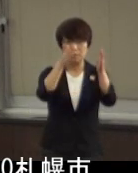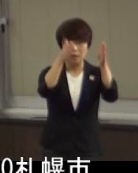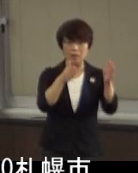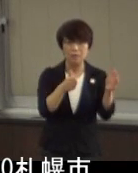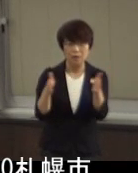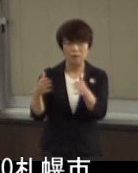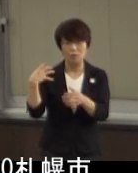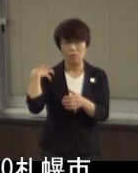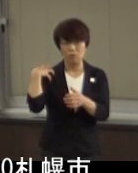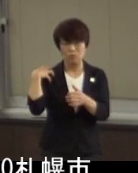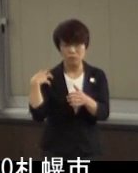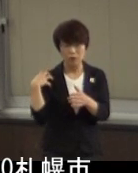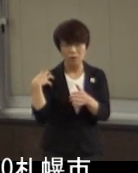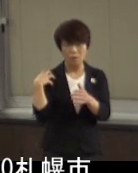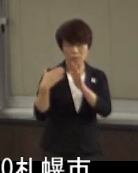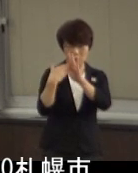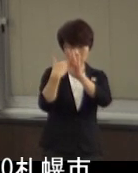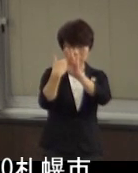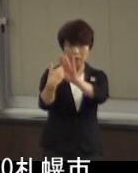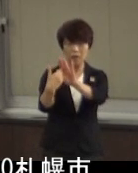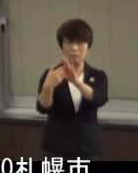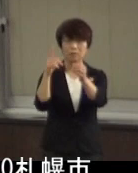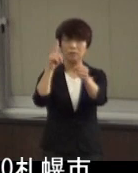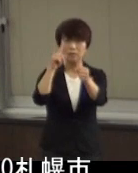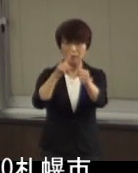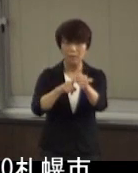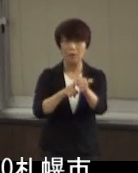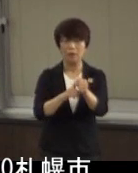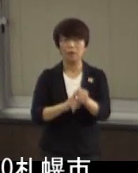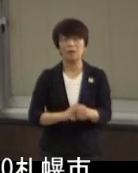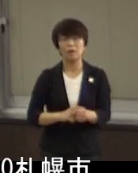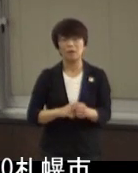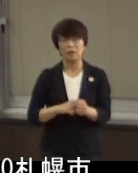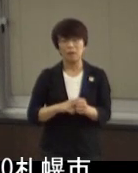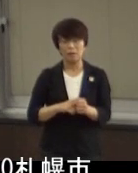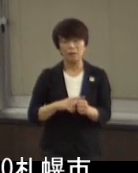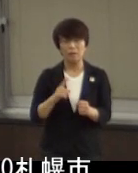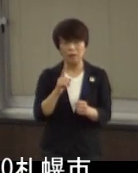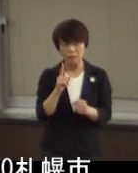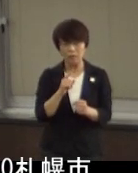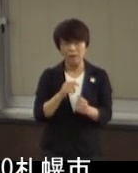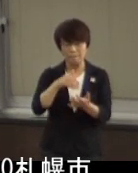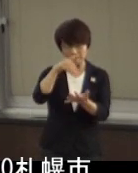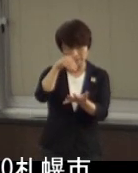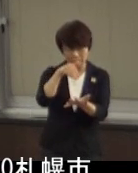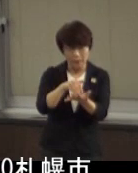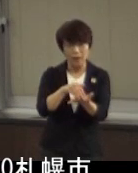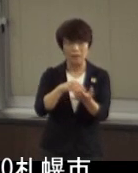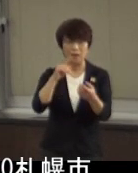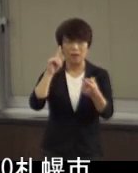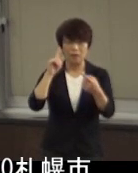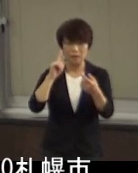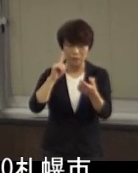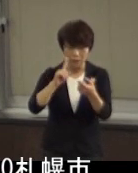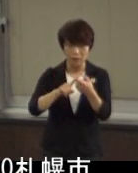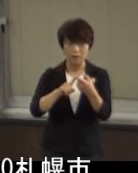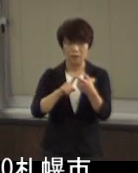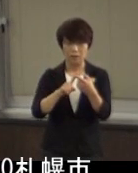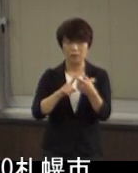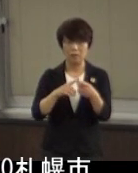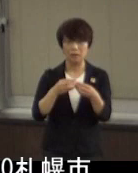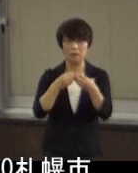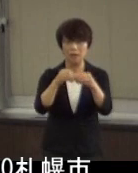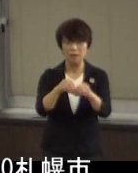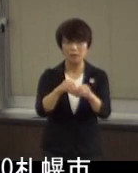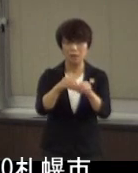負荷を抑え込んでいく、このためにも何としてもここで徹底的に感染の拡大を抑えていく必要が